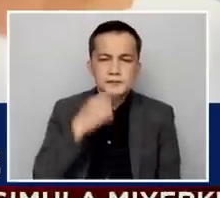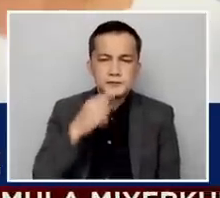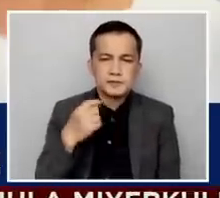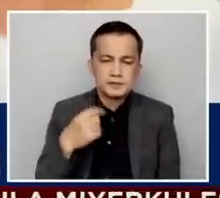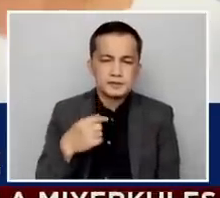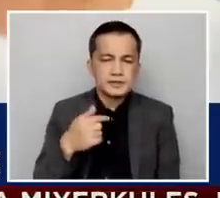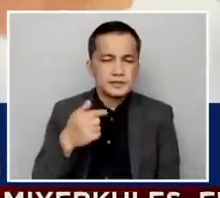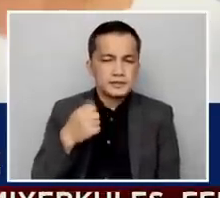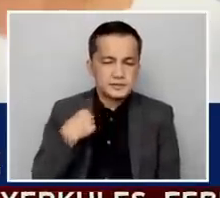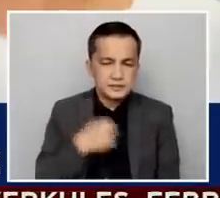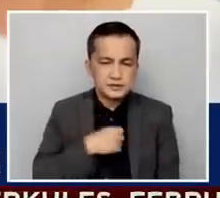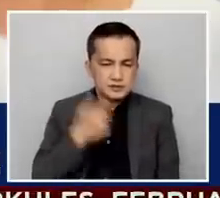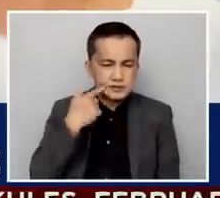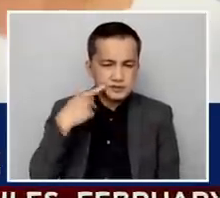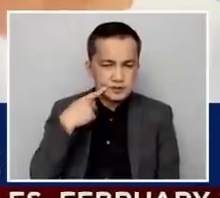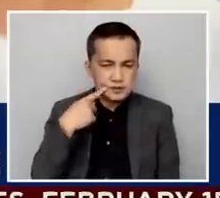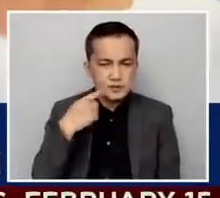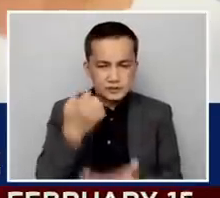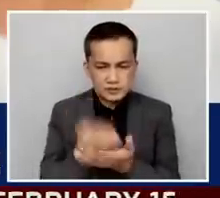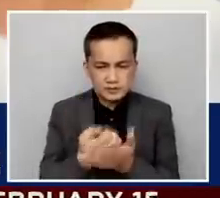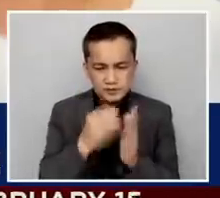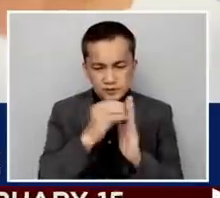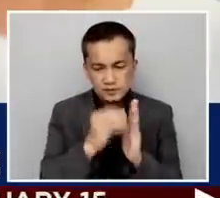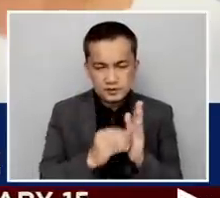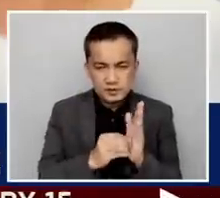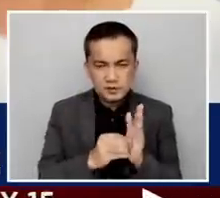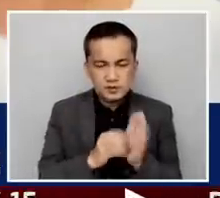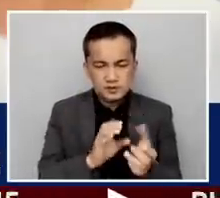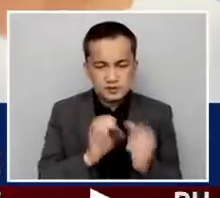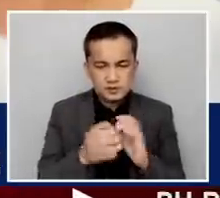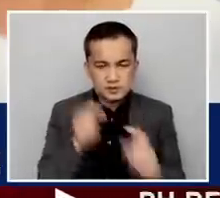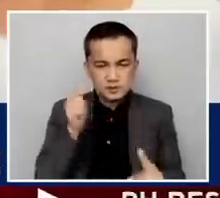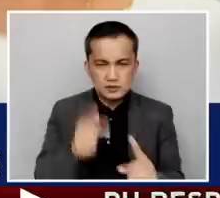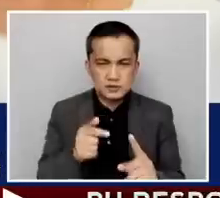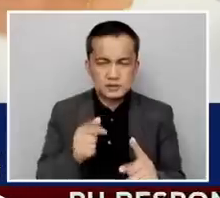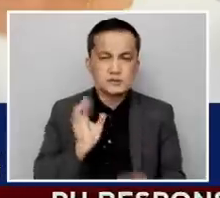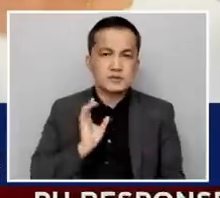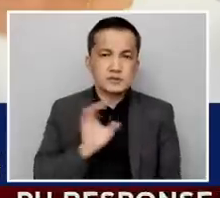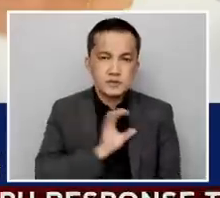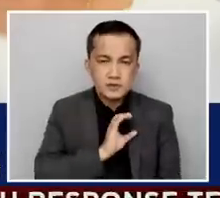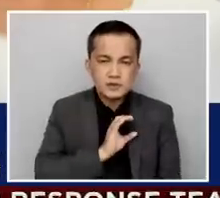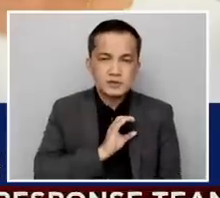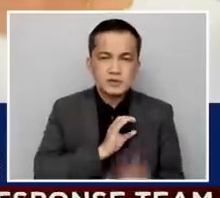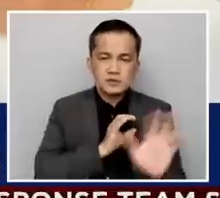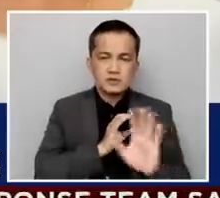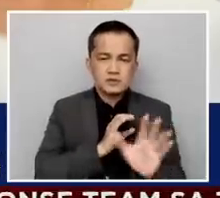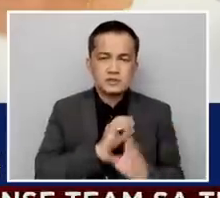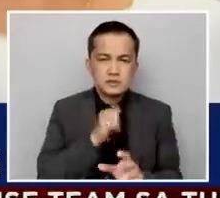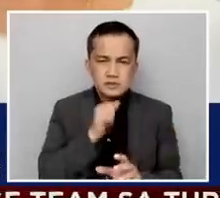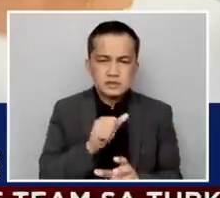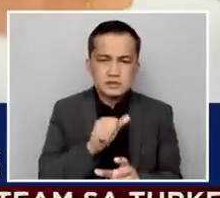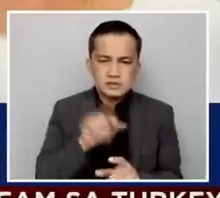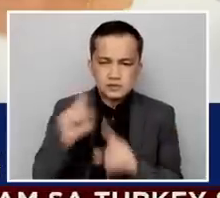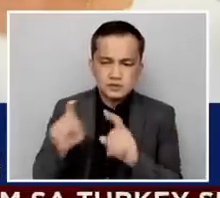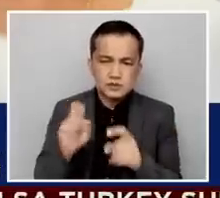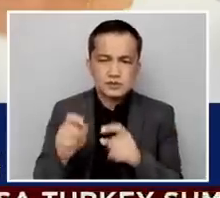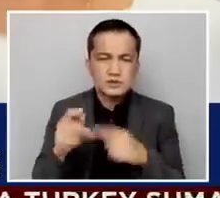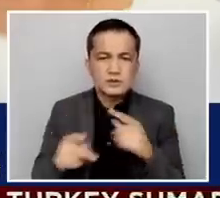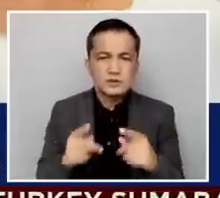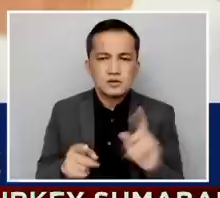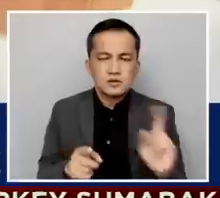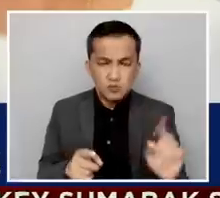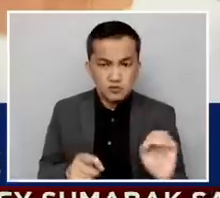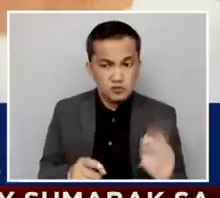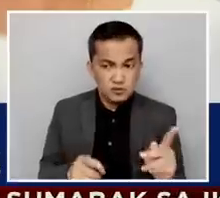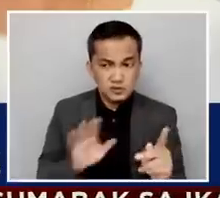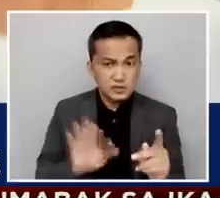kung talagang economic provision lang sa konstitusyon ang target ng mga kongresista, hindi na nila dapat pang itanong sa mga tao kung okay ba